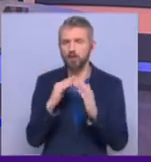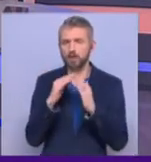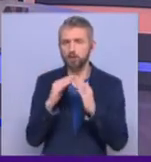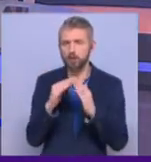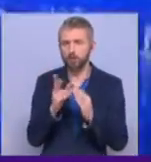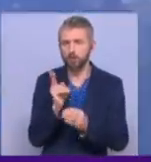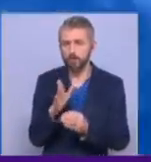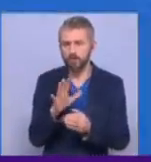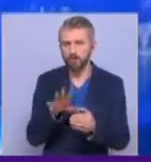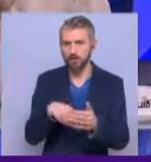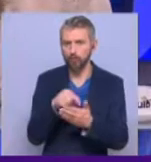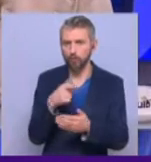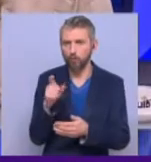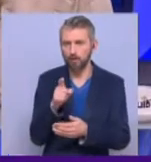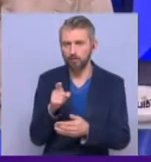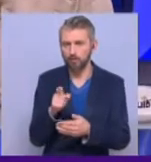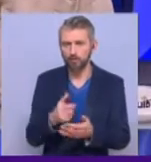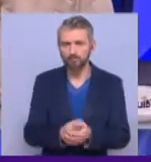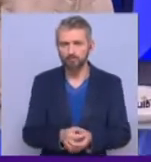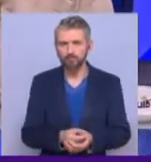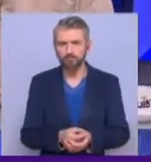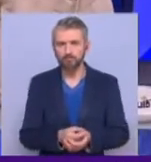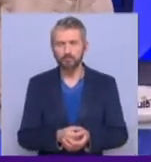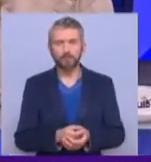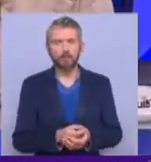за рахунок того газу, то його ж не